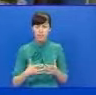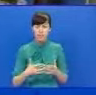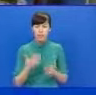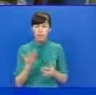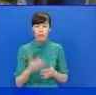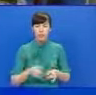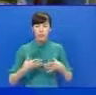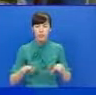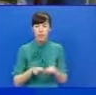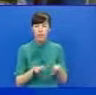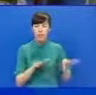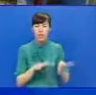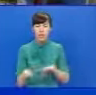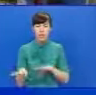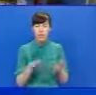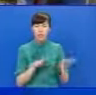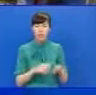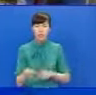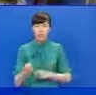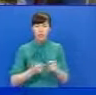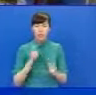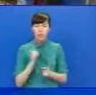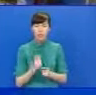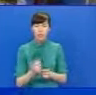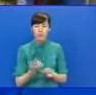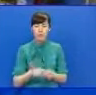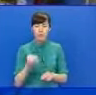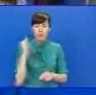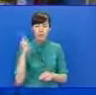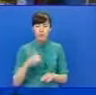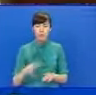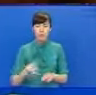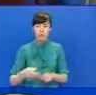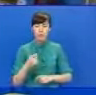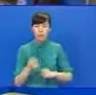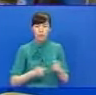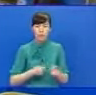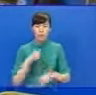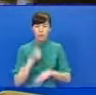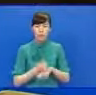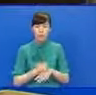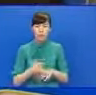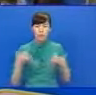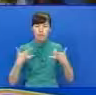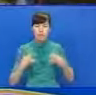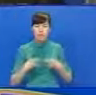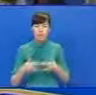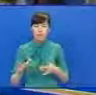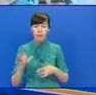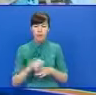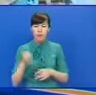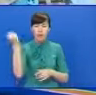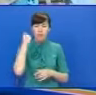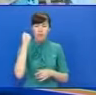лайықты жасалған шара. Осыны ұйымдастырушы мына оңтүстік Қазақстан облысының басшыларына, телевидениеге бәріне үлкен